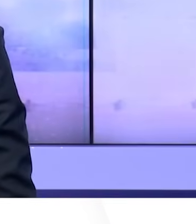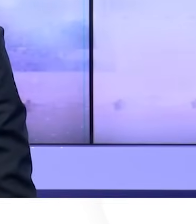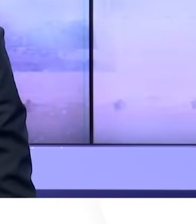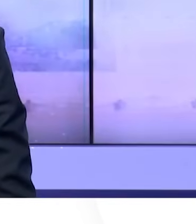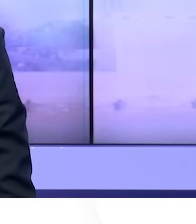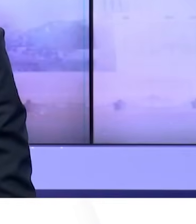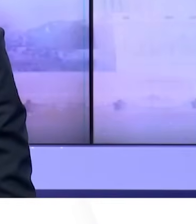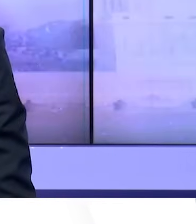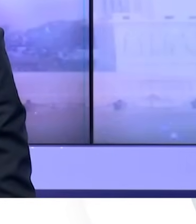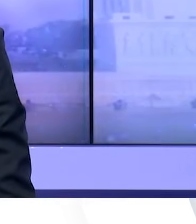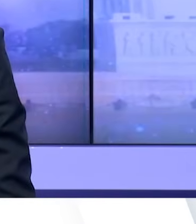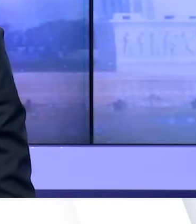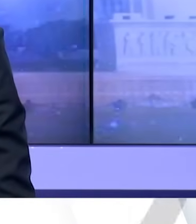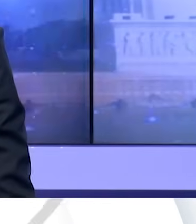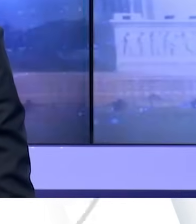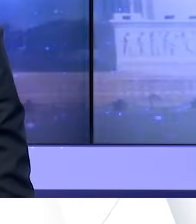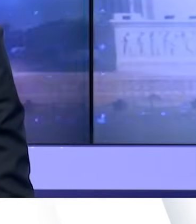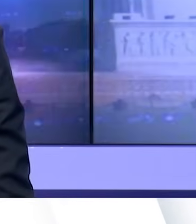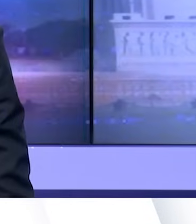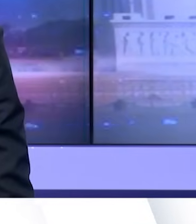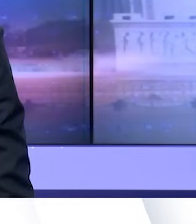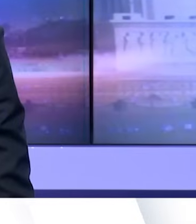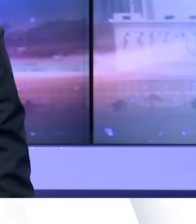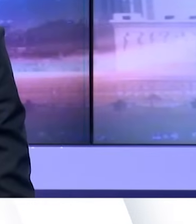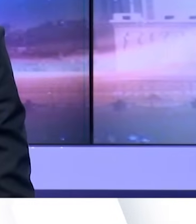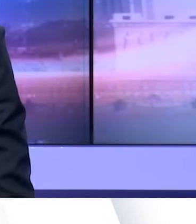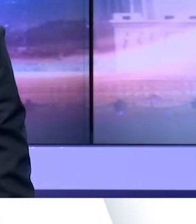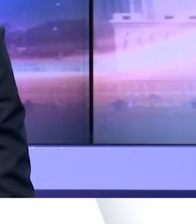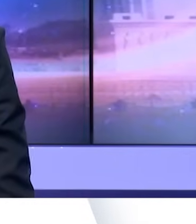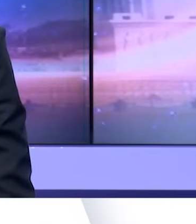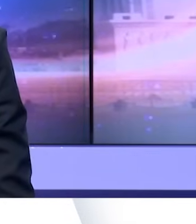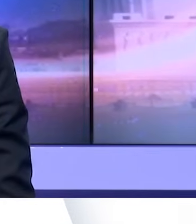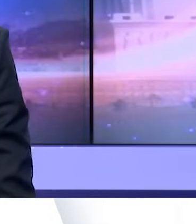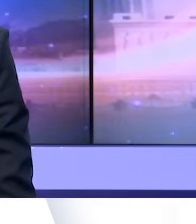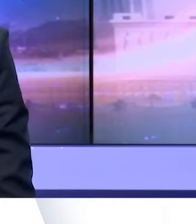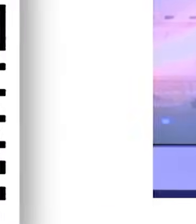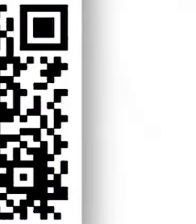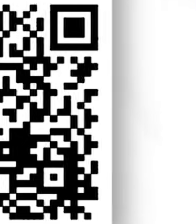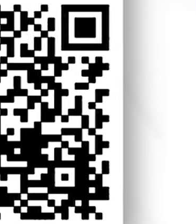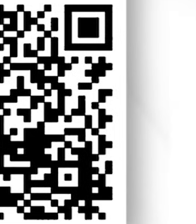ลืมกดติดตามและสมัครสมาชิก YouTube มติชนทีวีเพียงแค่สแกน QR Code ได้เลยครับ